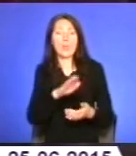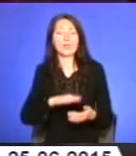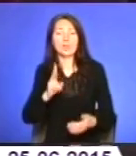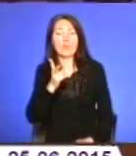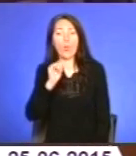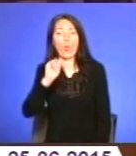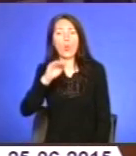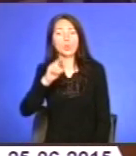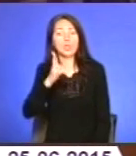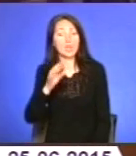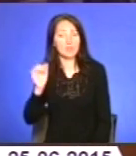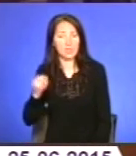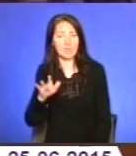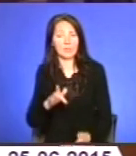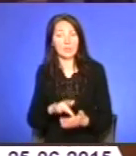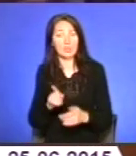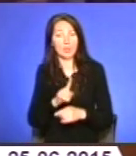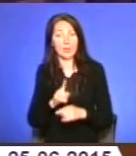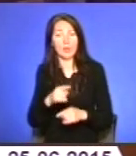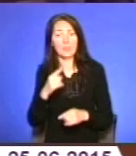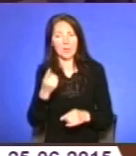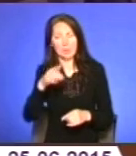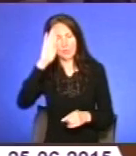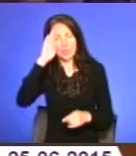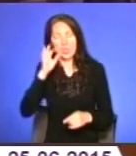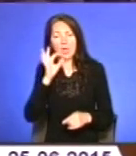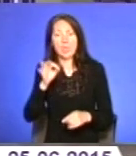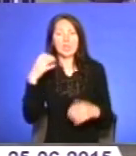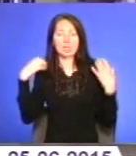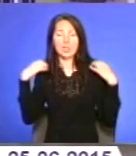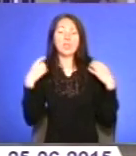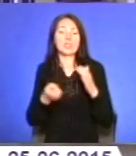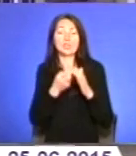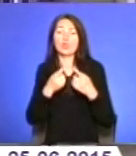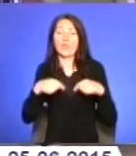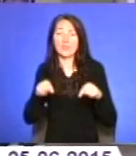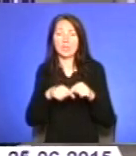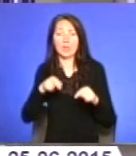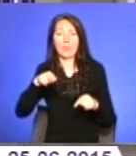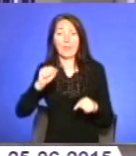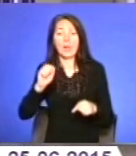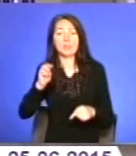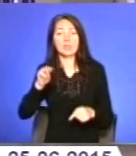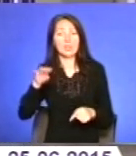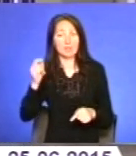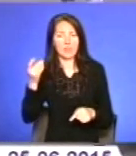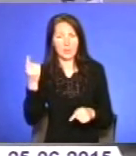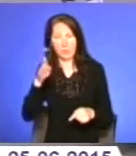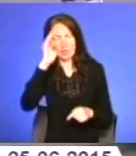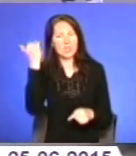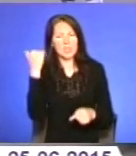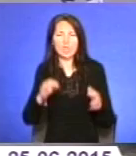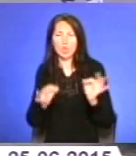міста Тернополя. Один із них, каже начальник слідчого відділення Тернопільського міськвідділу міліції Дмитро Пастернак, раніше судимий за